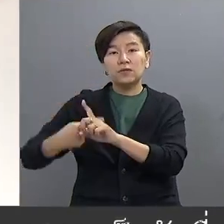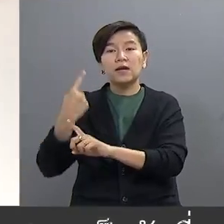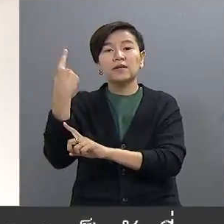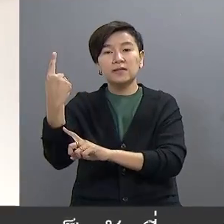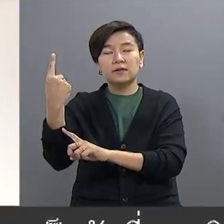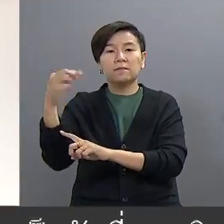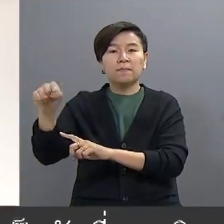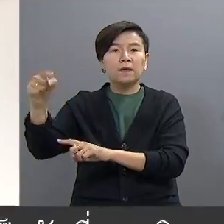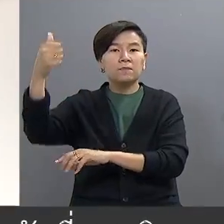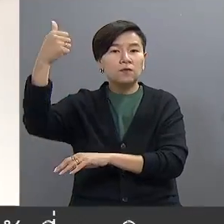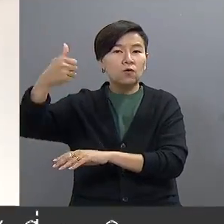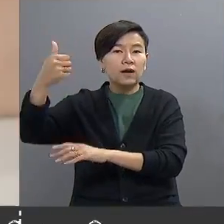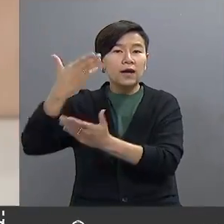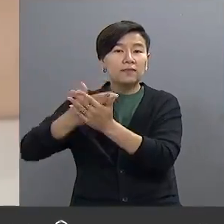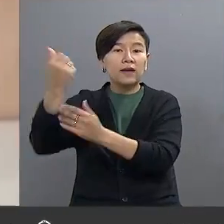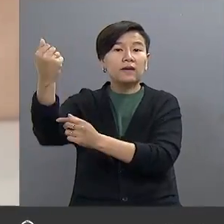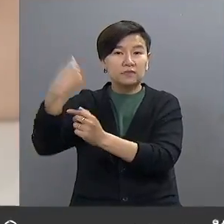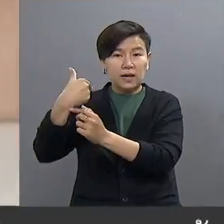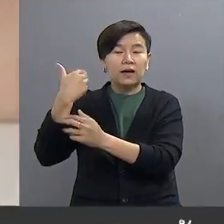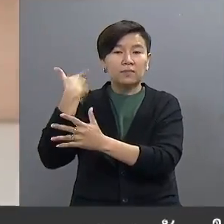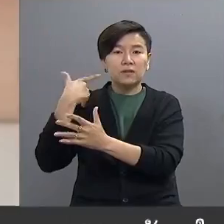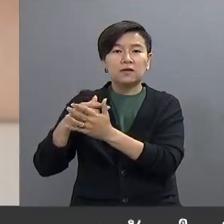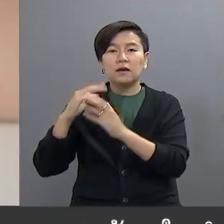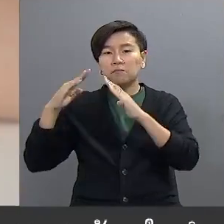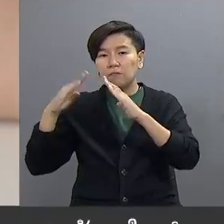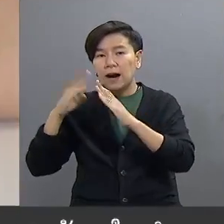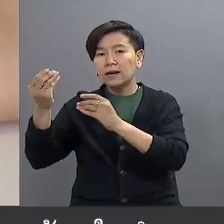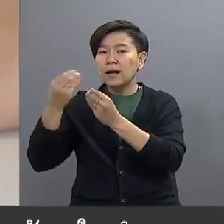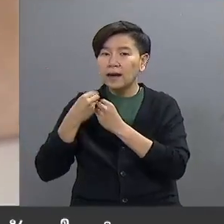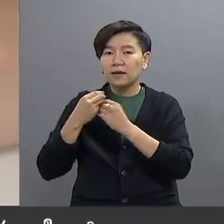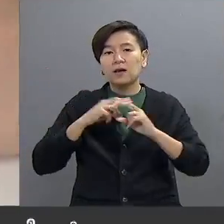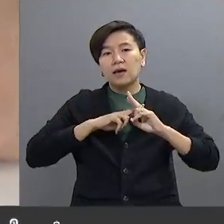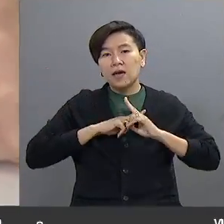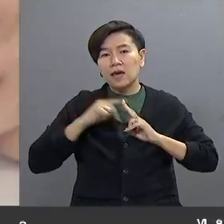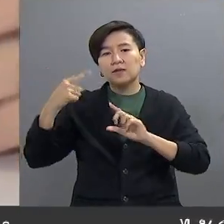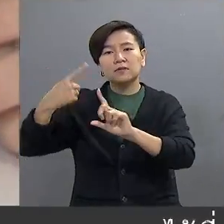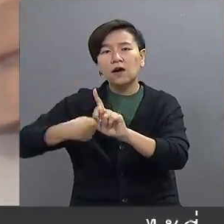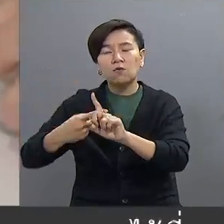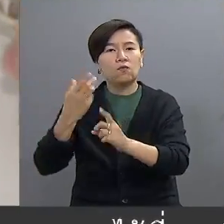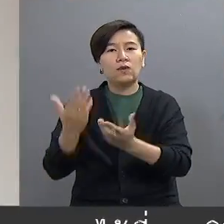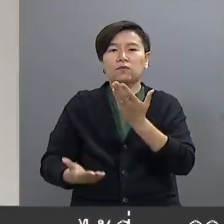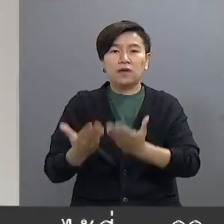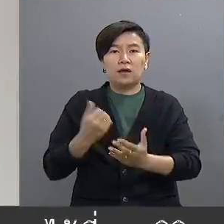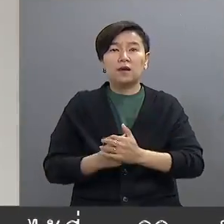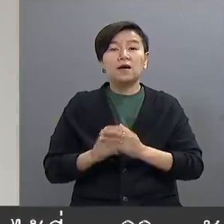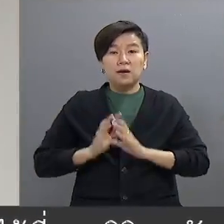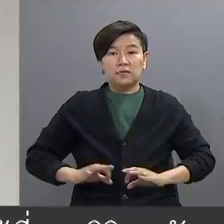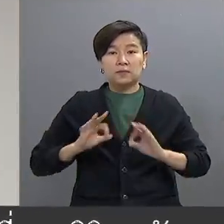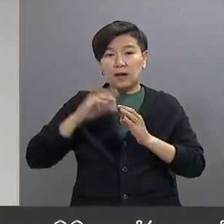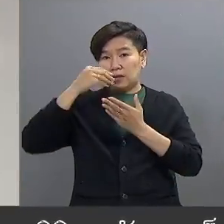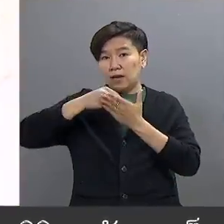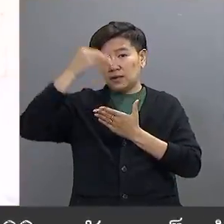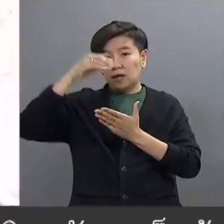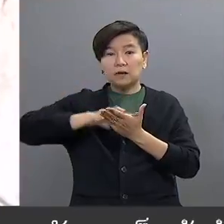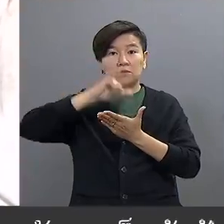ที่หาที่อยู่ให้นะคะหรือคุณจะหาที่พักเองแต่ว่าค่าใช้จ่ายในการเดินทางเนี่ยนักศึกษาเนี่ยจะเป็นผู้ออกเองนะเรื่